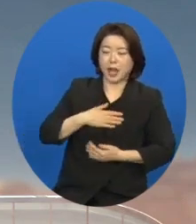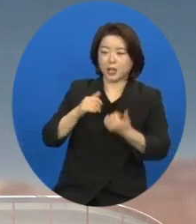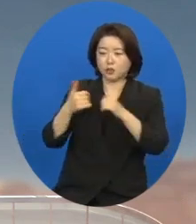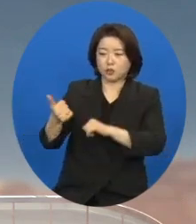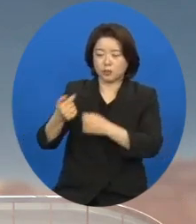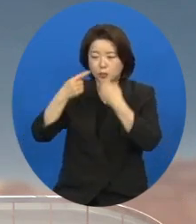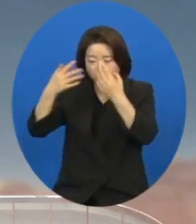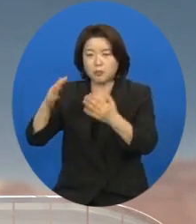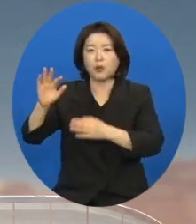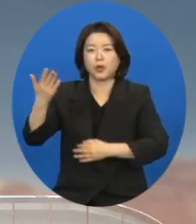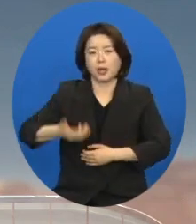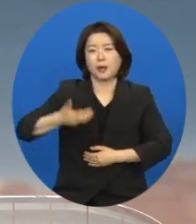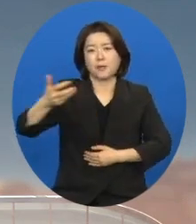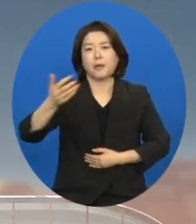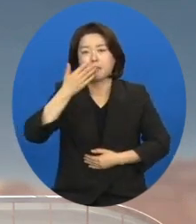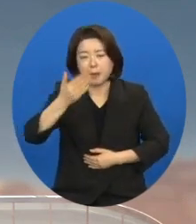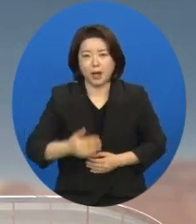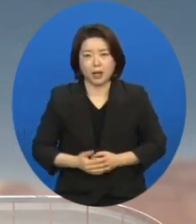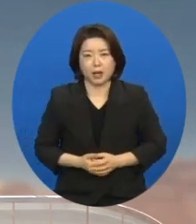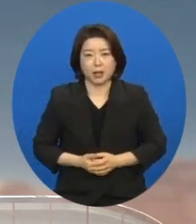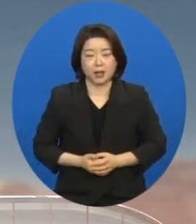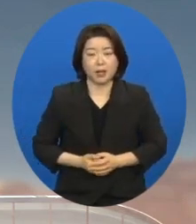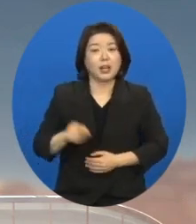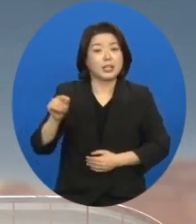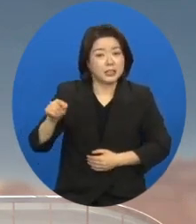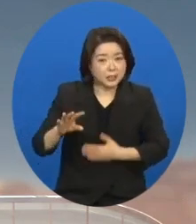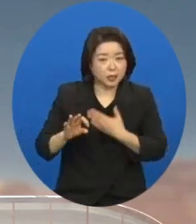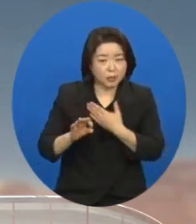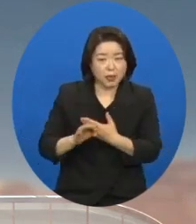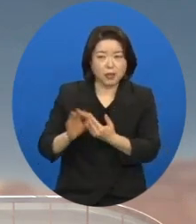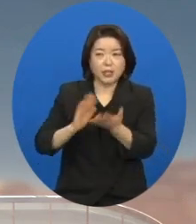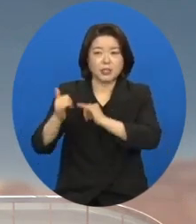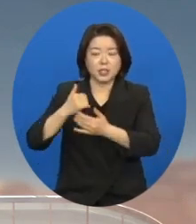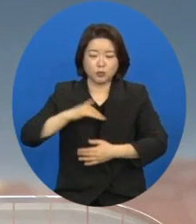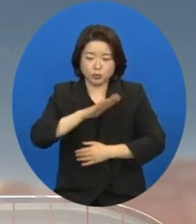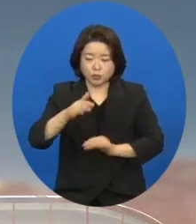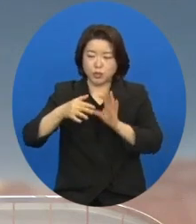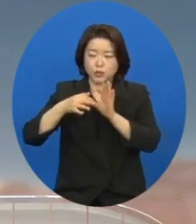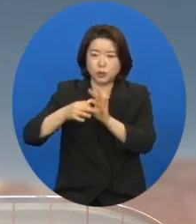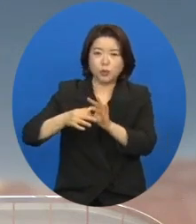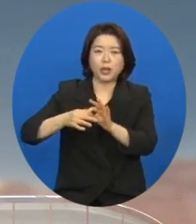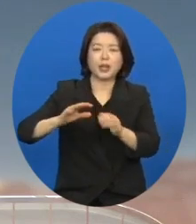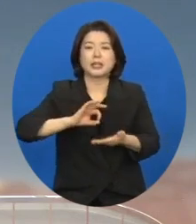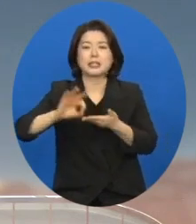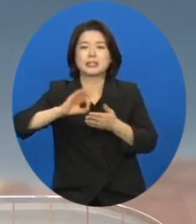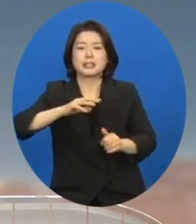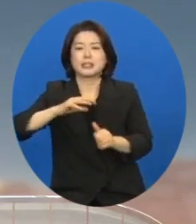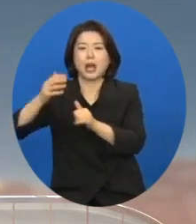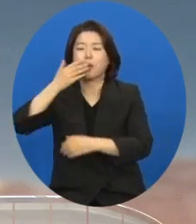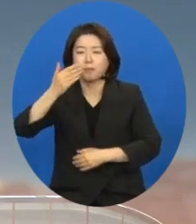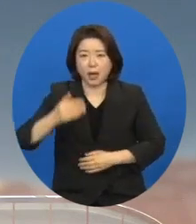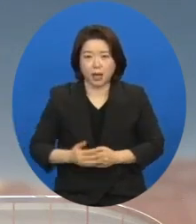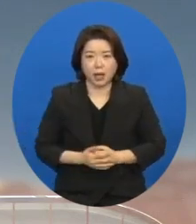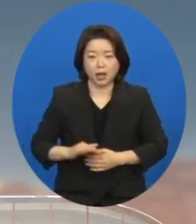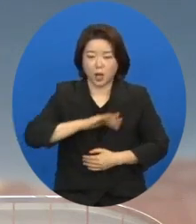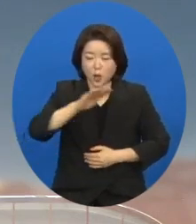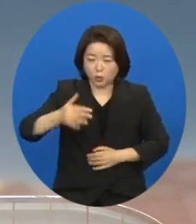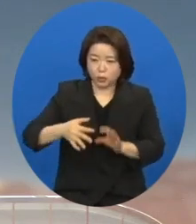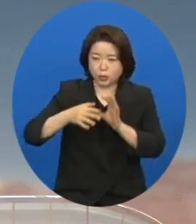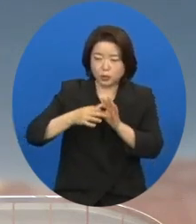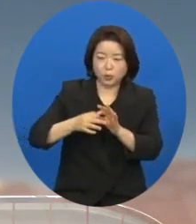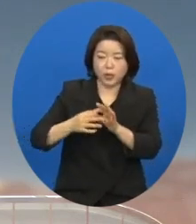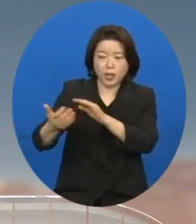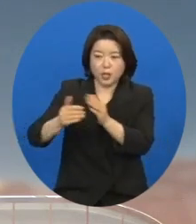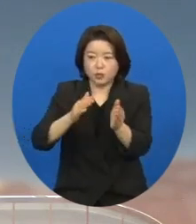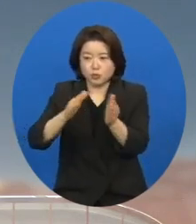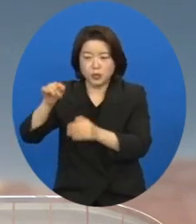하나님이 우리를 쓰실 수가 있고 우리 통해 역사하실 수 있고 우리 위해서 예비하신 유업을 누릴 수가 있다는